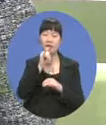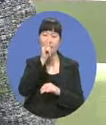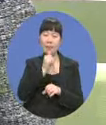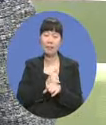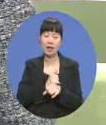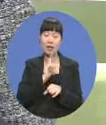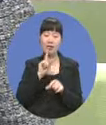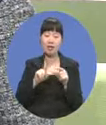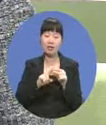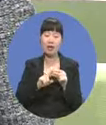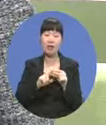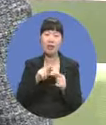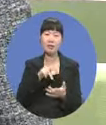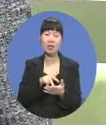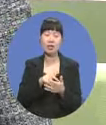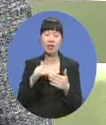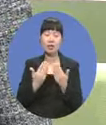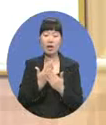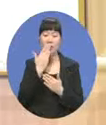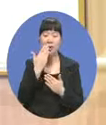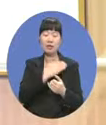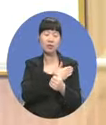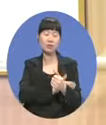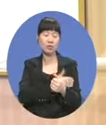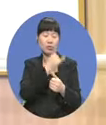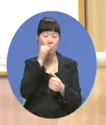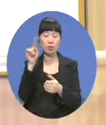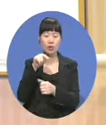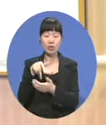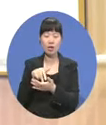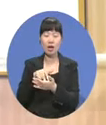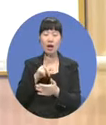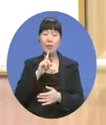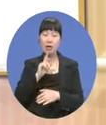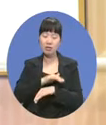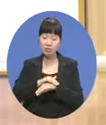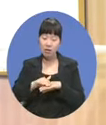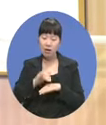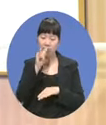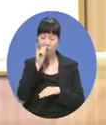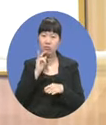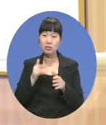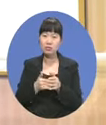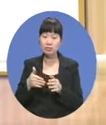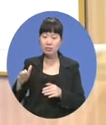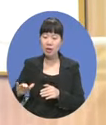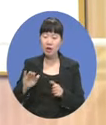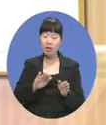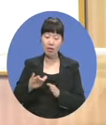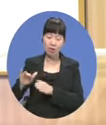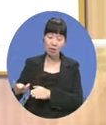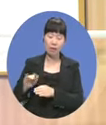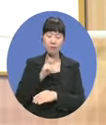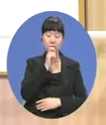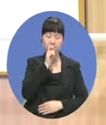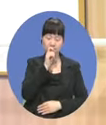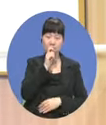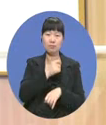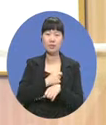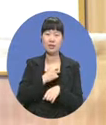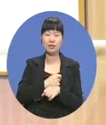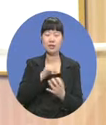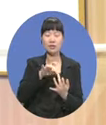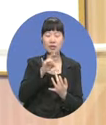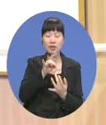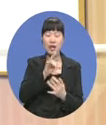특히 언어적으로 말을 다할수 있는 능력이 있고, 어떤 상황에서는 말을 잘 하는데 또 어떤 상황에서는 입을 꽉 다물어 버리는